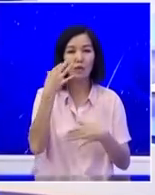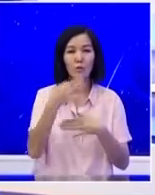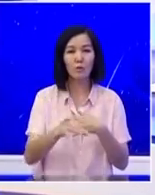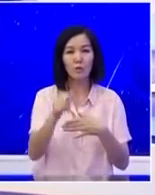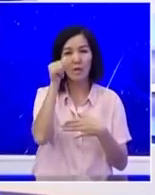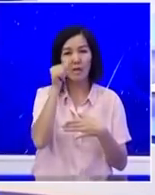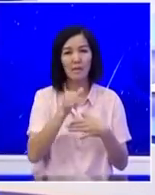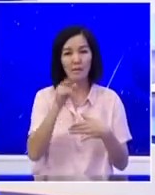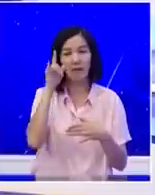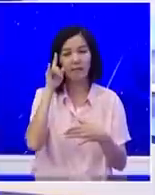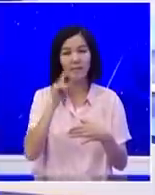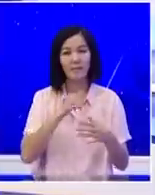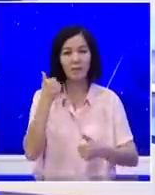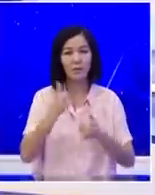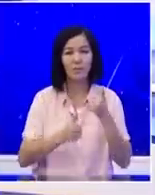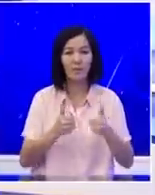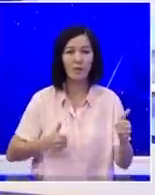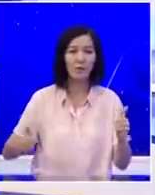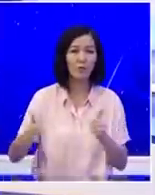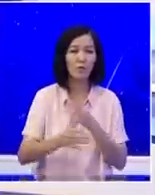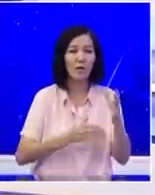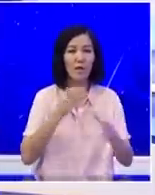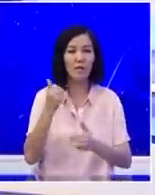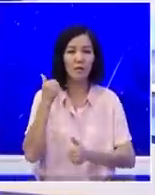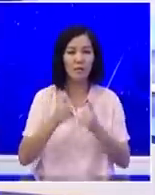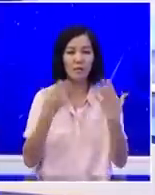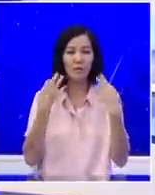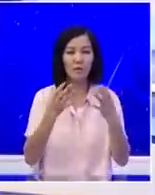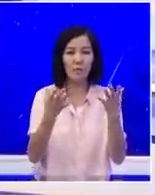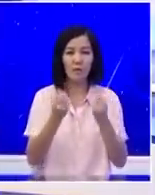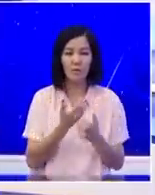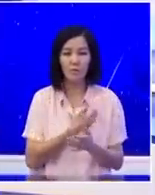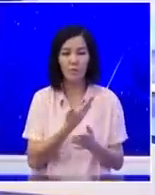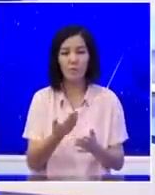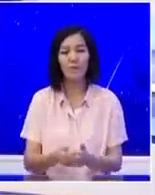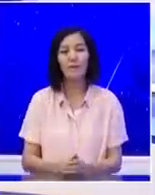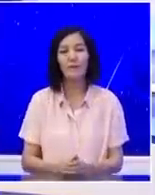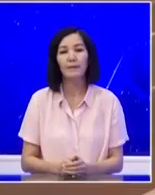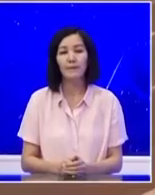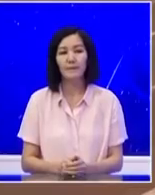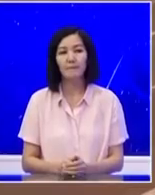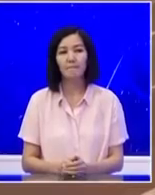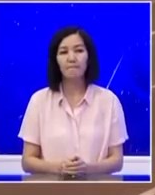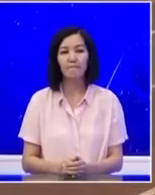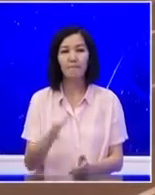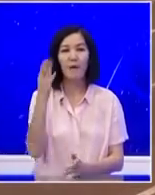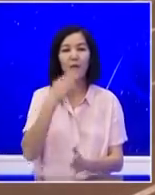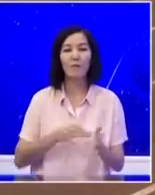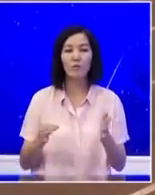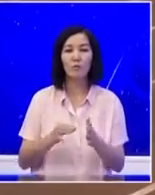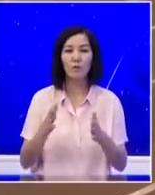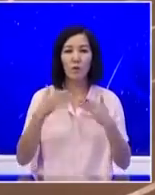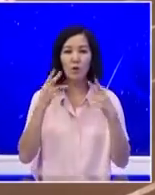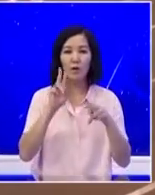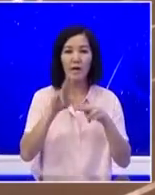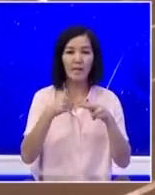айларында өтетін Қазақстан чемпионатында топ жарып, халықаралық жарыстарға жолдама алу. Алматы облысында женгіл атлетика